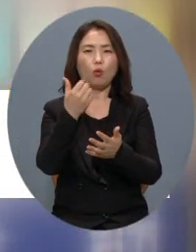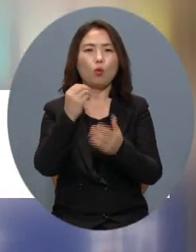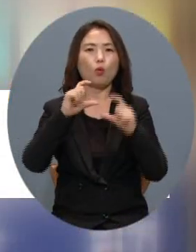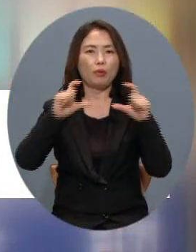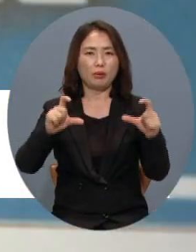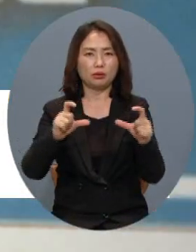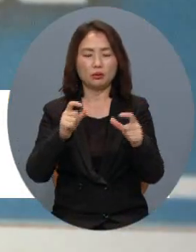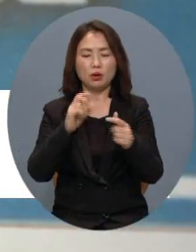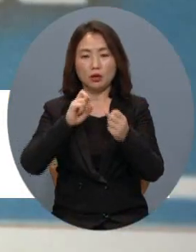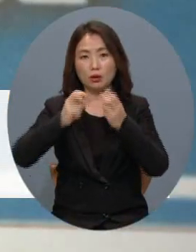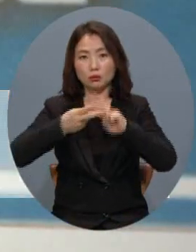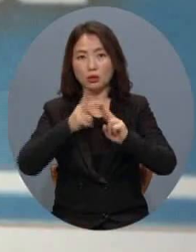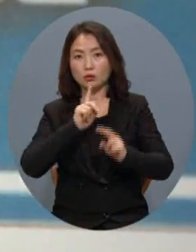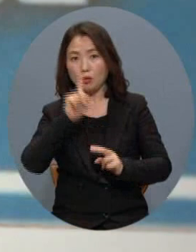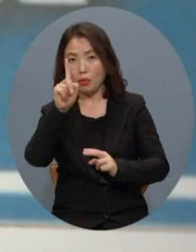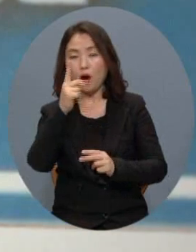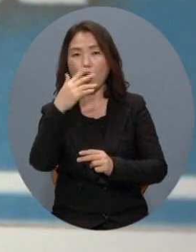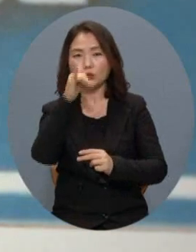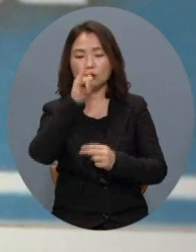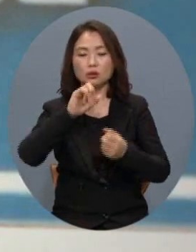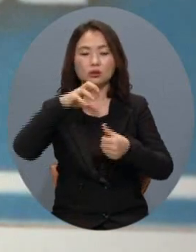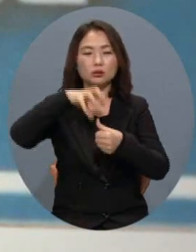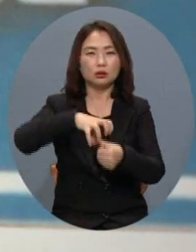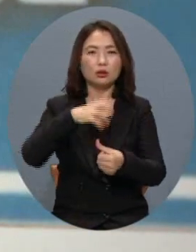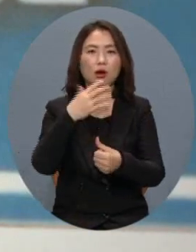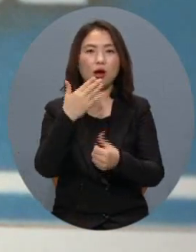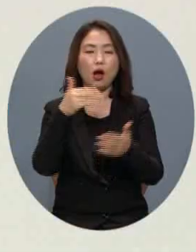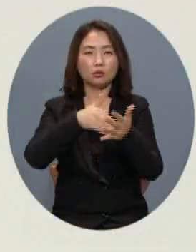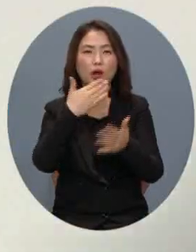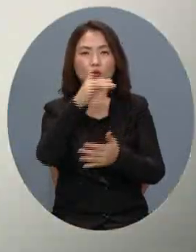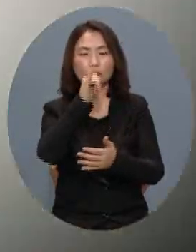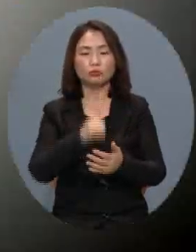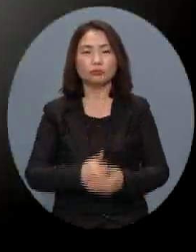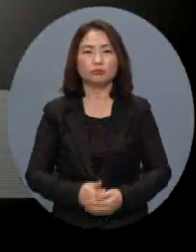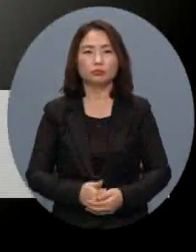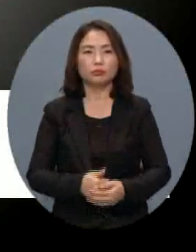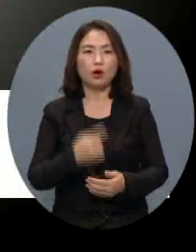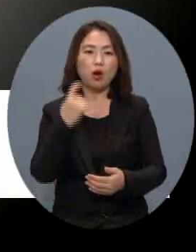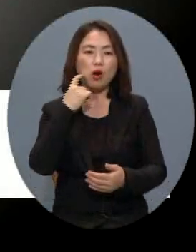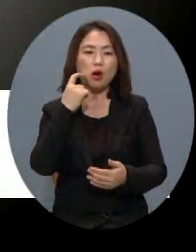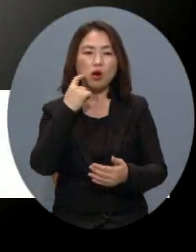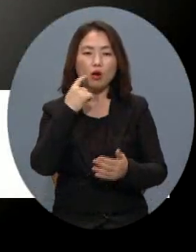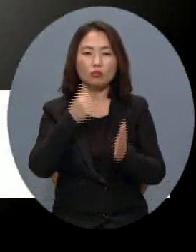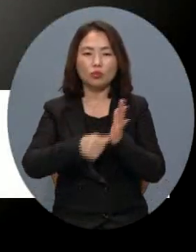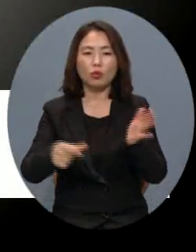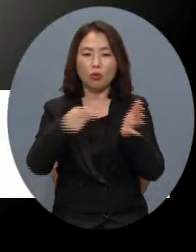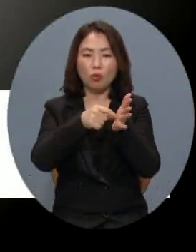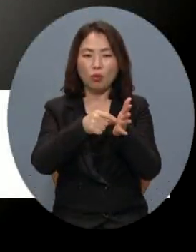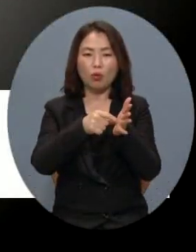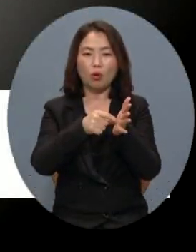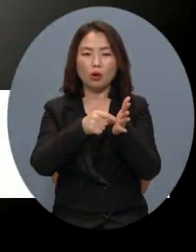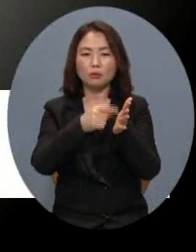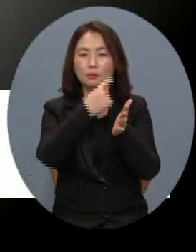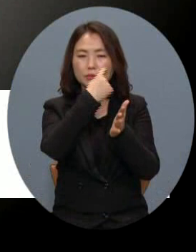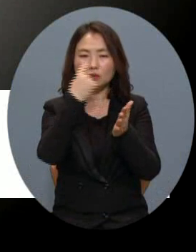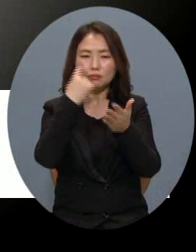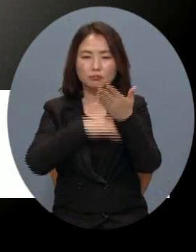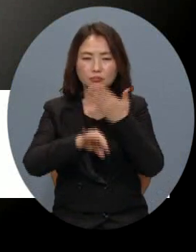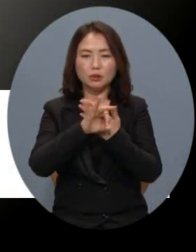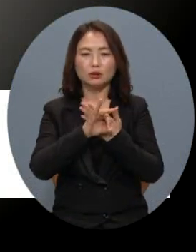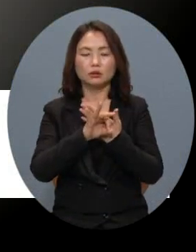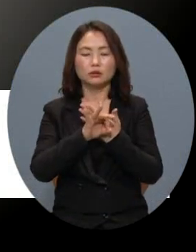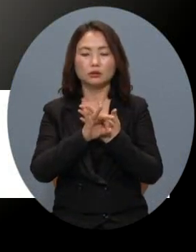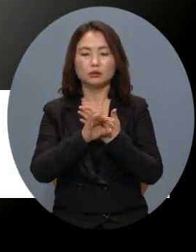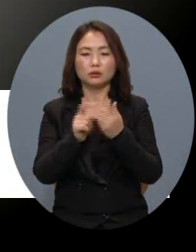따라선 형사처벌 대상으로 징역형까지 처해집니다. 또 이게 허위 매물이라는 거를 네. 하려면은 이제 진짜로